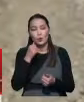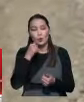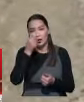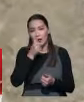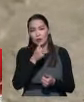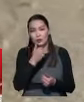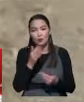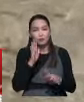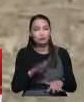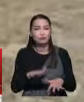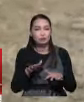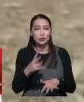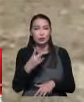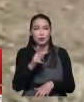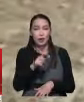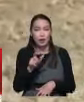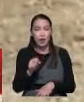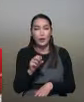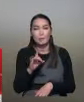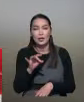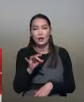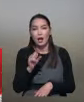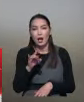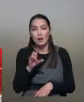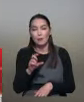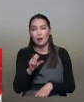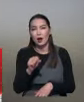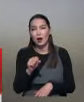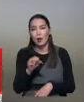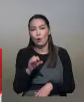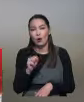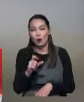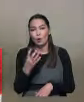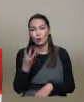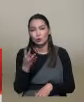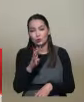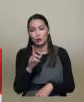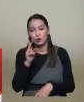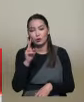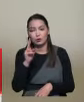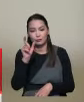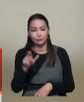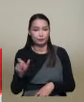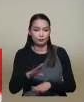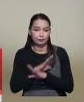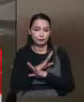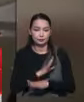топан судан 21 адам, ал Біріккен Араб Әмірліктерінде 4 тұрғын қайтыс болған еді.